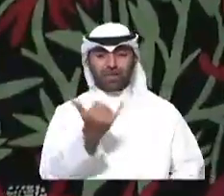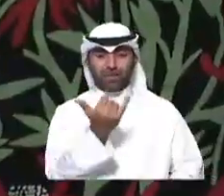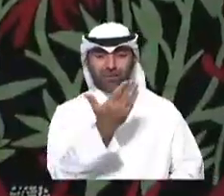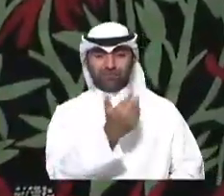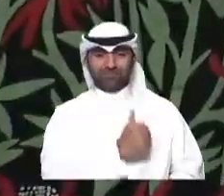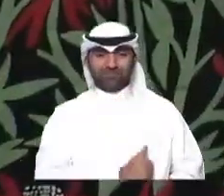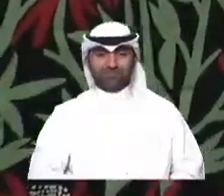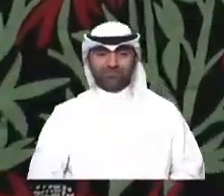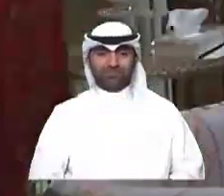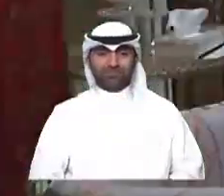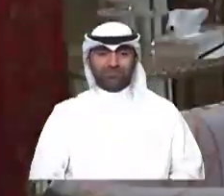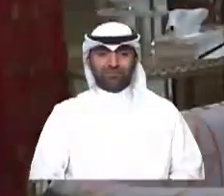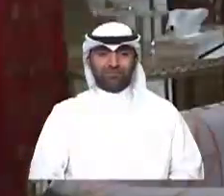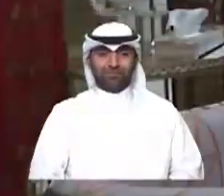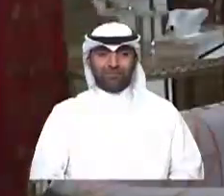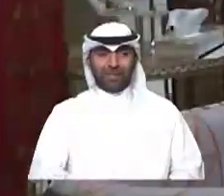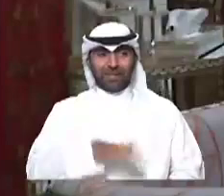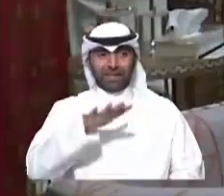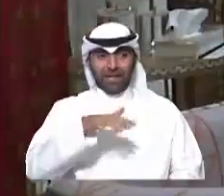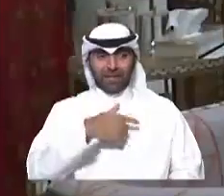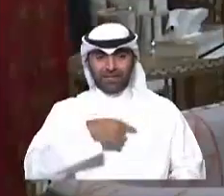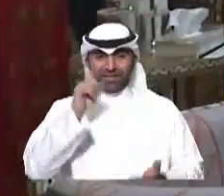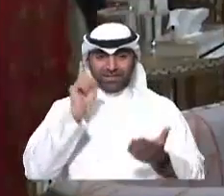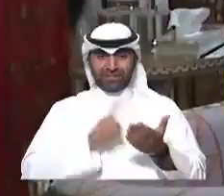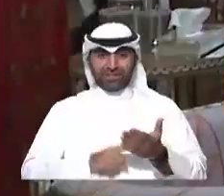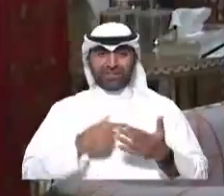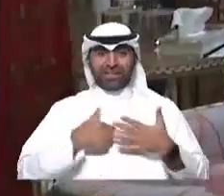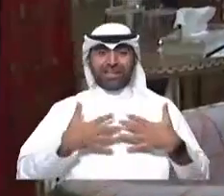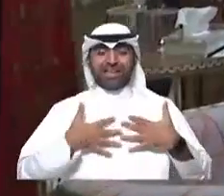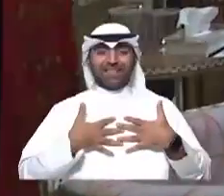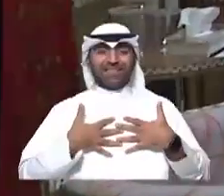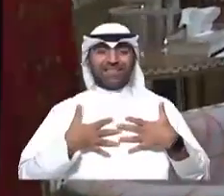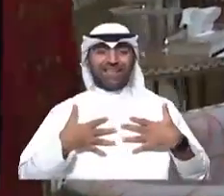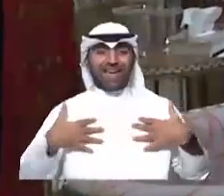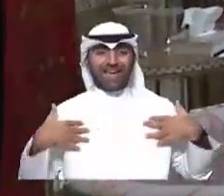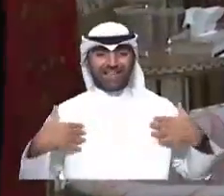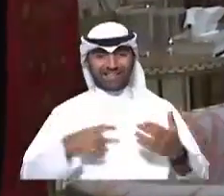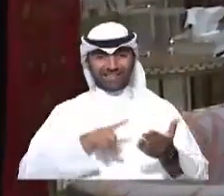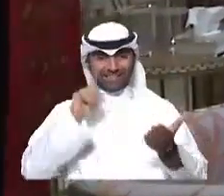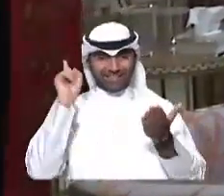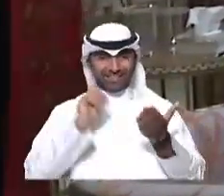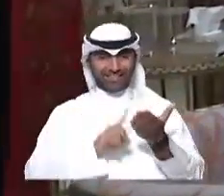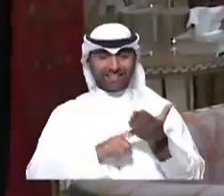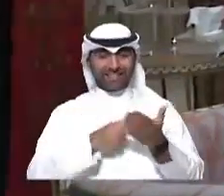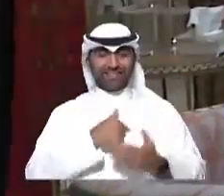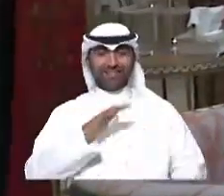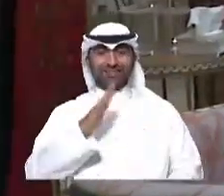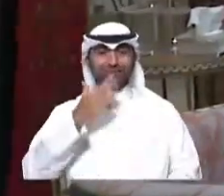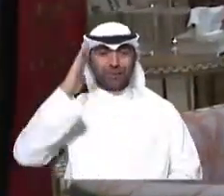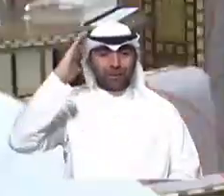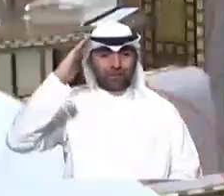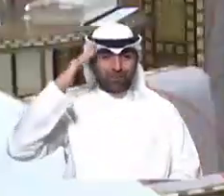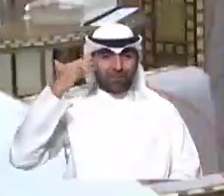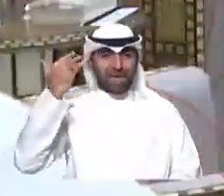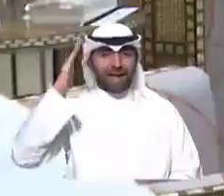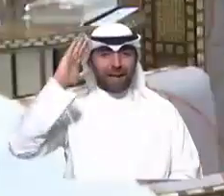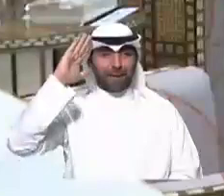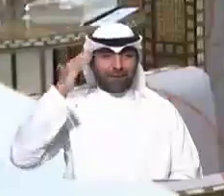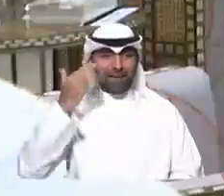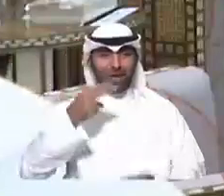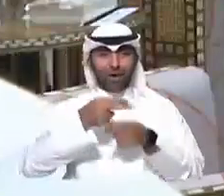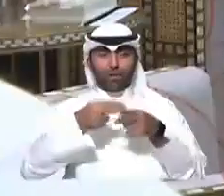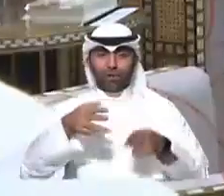المختلفة. هذا شيء وايد حلو وفخر لنا 3 البنات الكويتيات ان شاركنا بهالشيء. هالمشاركه